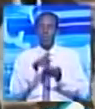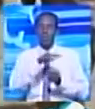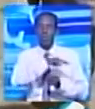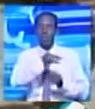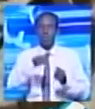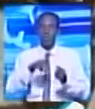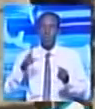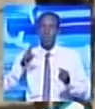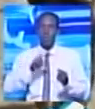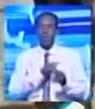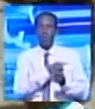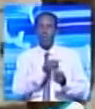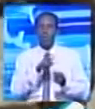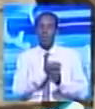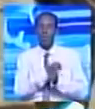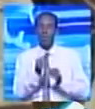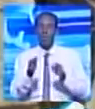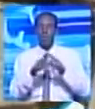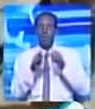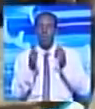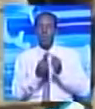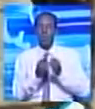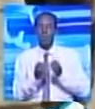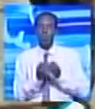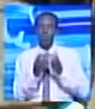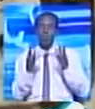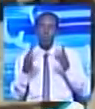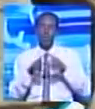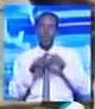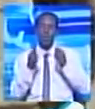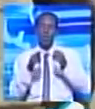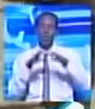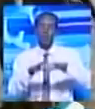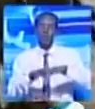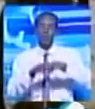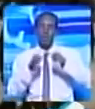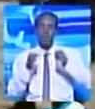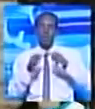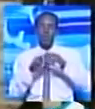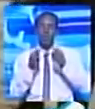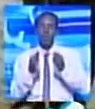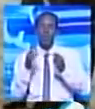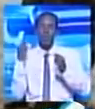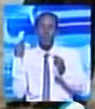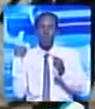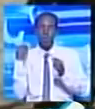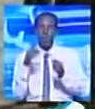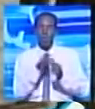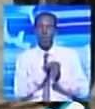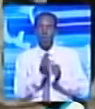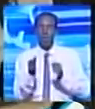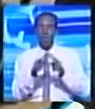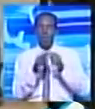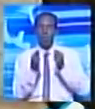national est un métier noble qui nécessite beaucoup de sacrifices et d'engagement personnel. Le général Ezekiel Cheribem